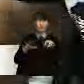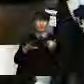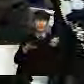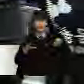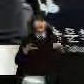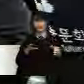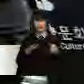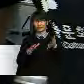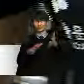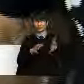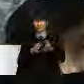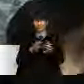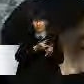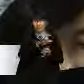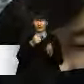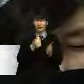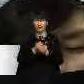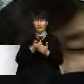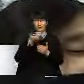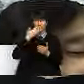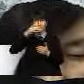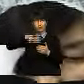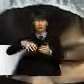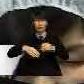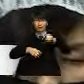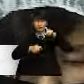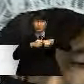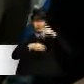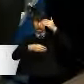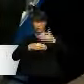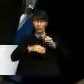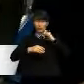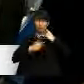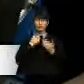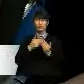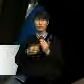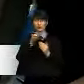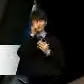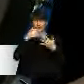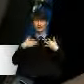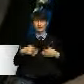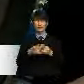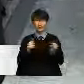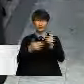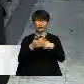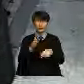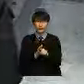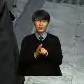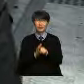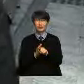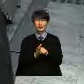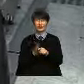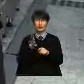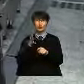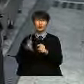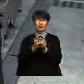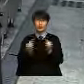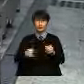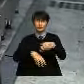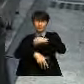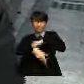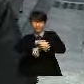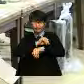셰프들입니다. 코로나19로 급식소가 문을 닫으면서 어려움을 겪고 있는 취약계층을 위해 셰프들이 직접